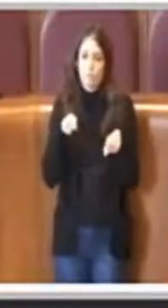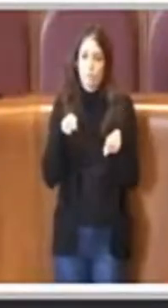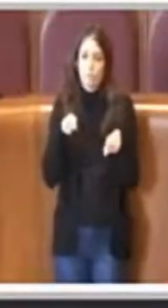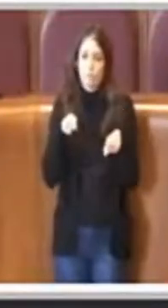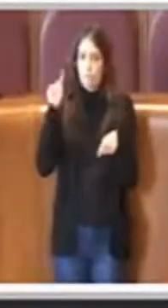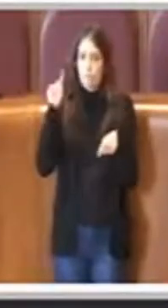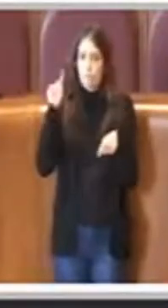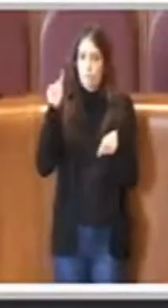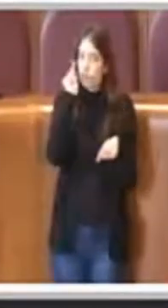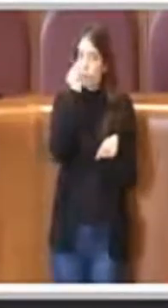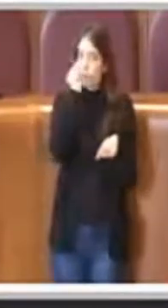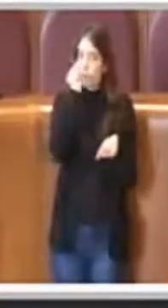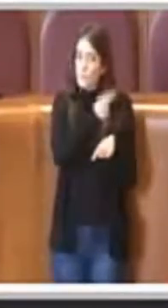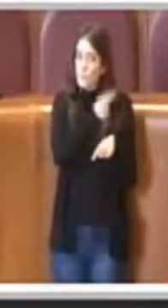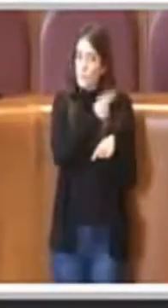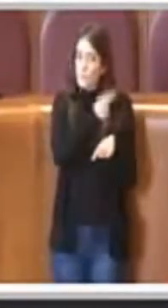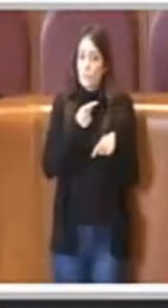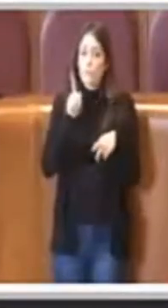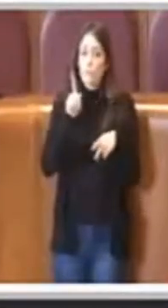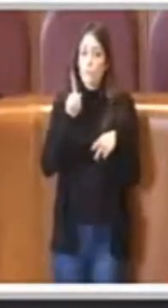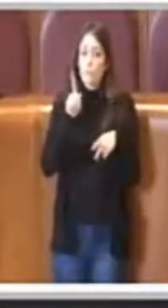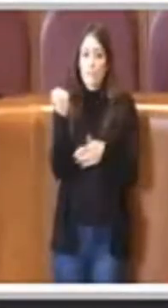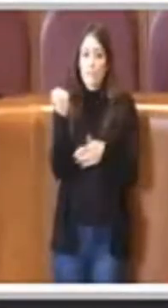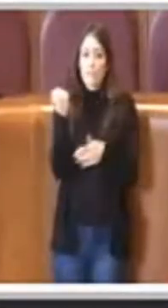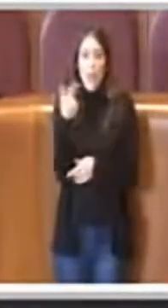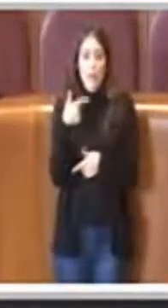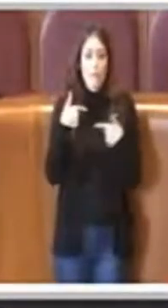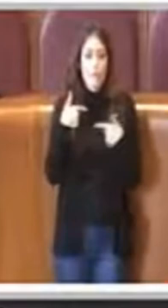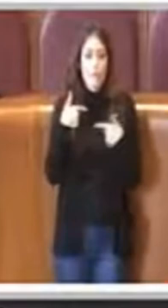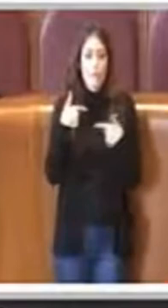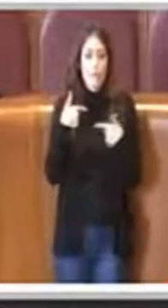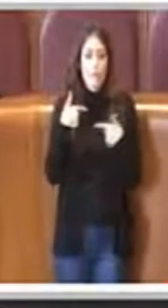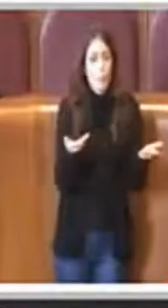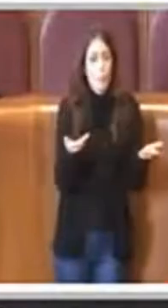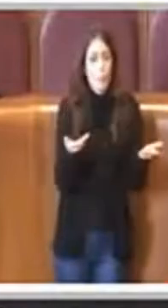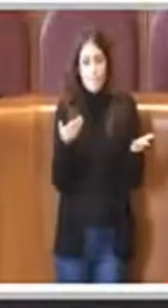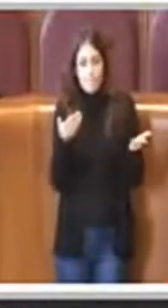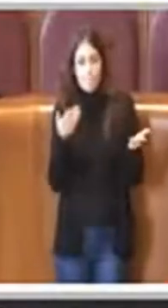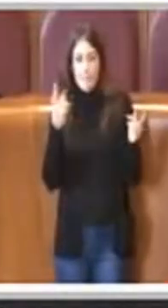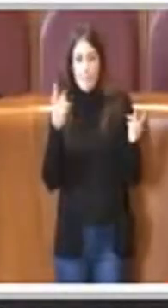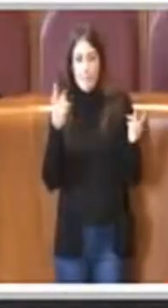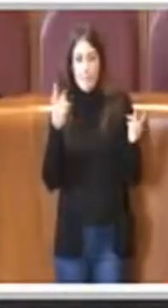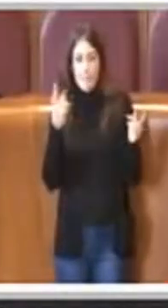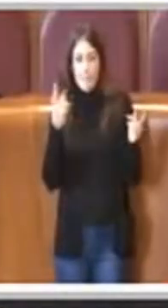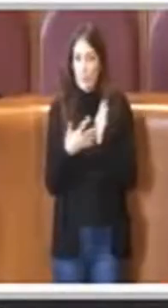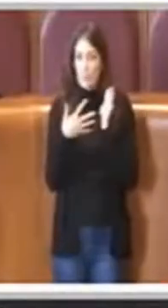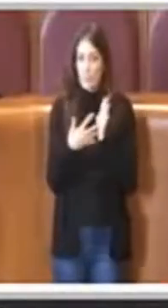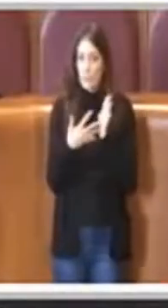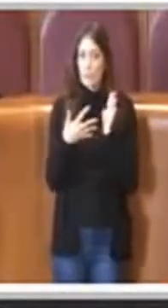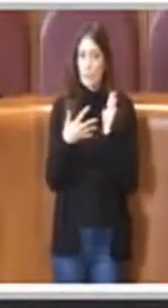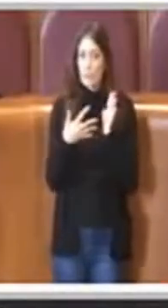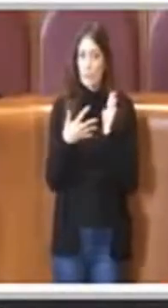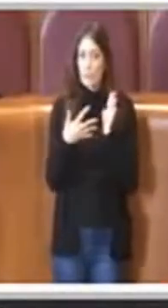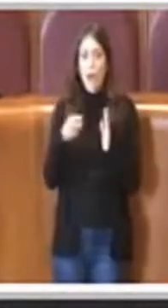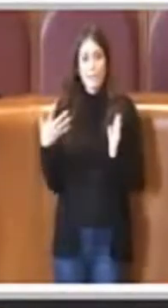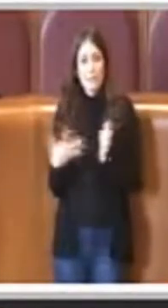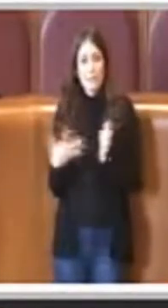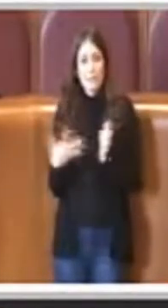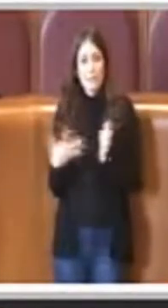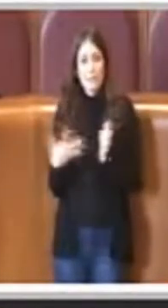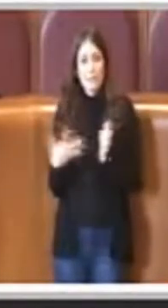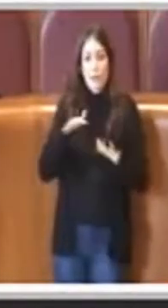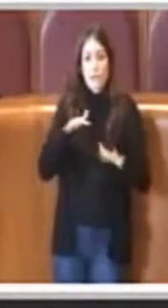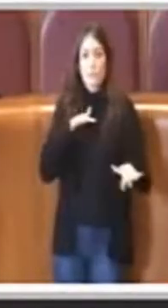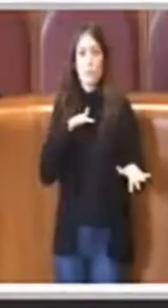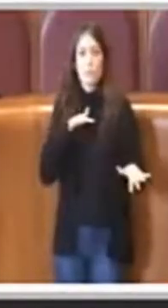difficile riuscire anche ad effettuare i servizi al pubblico ed era anche difficile, visto il blocco degli